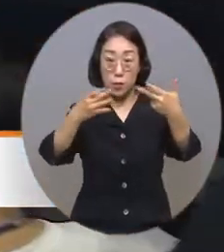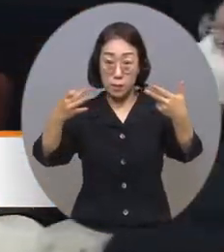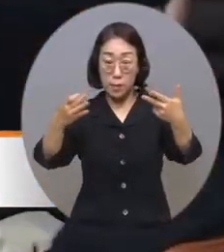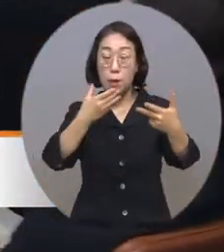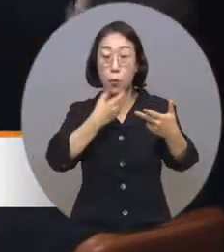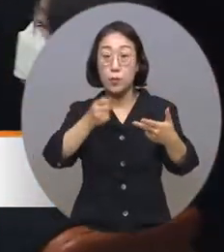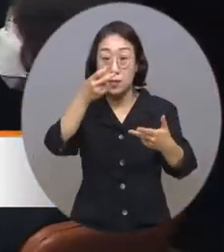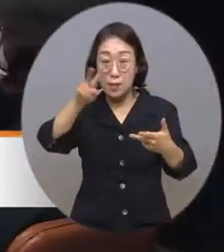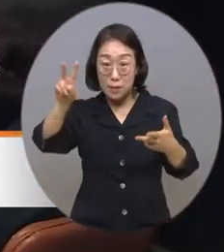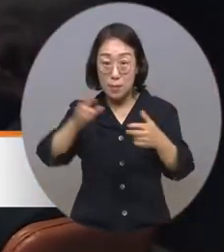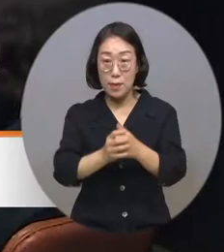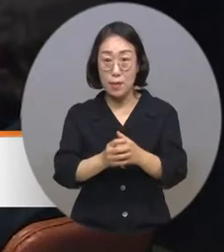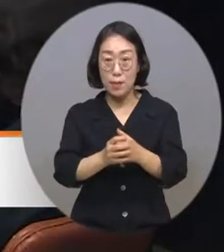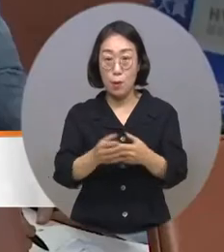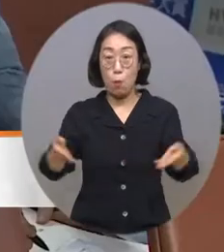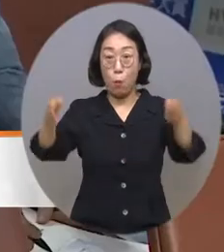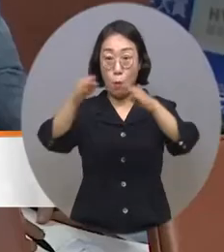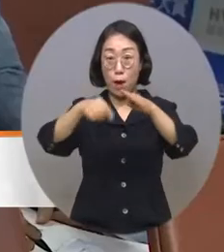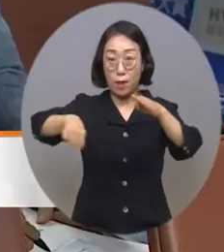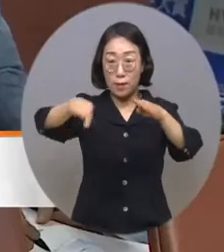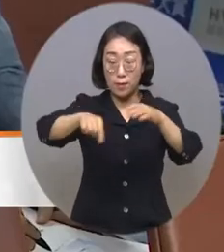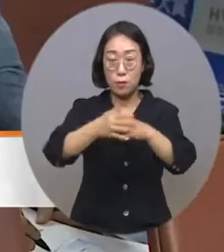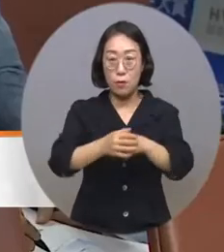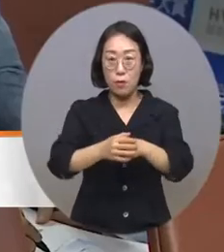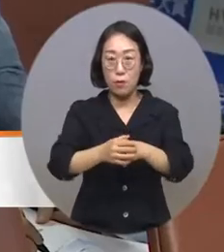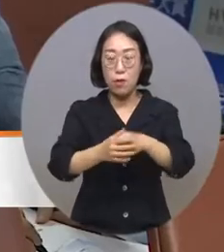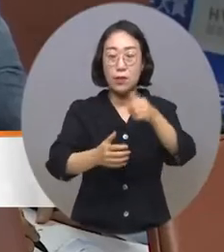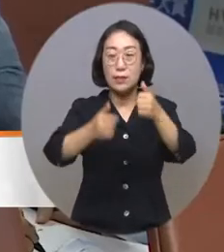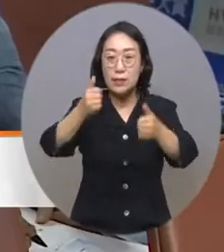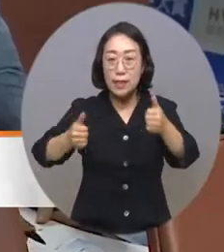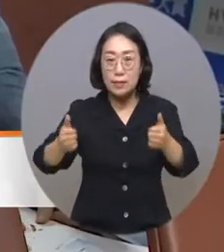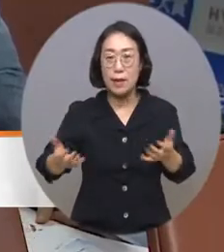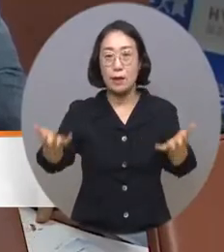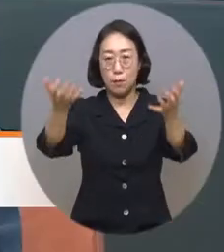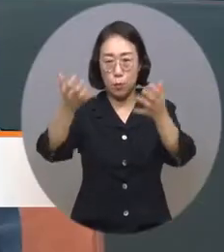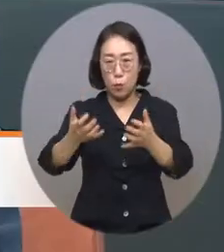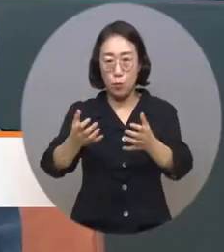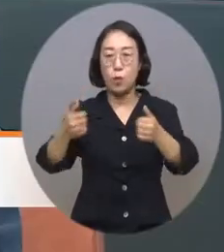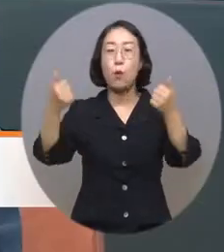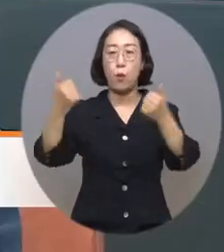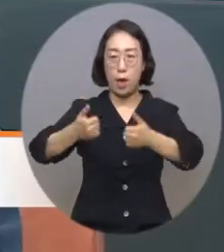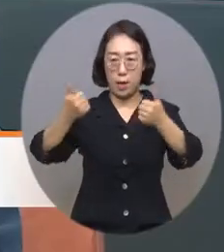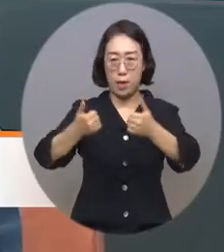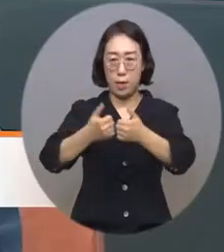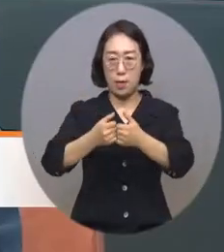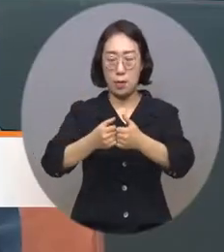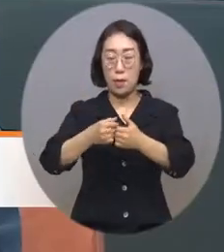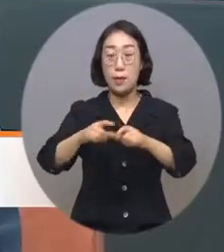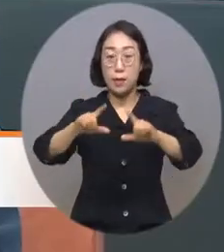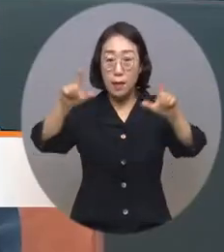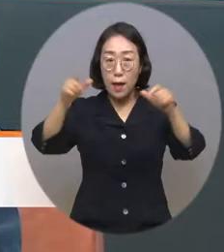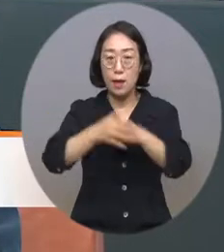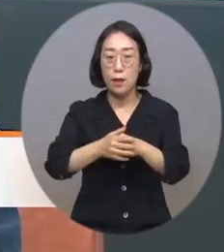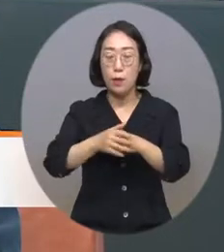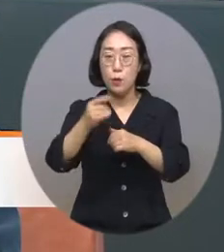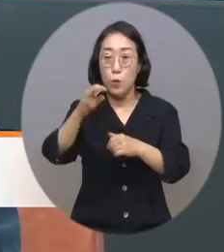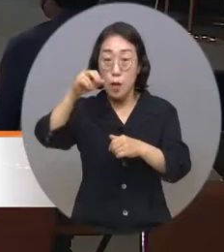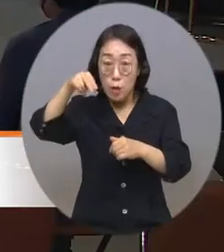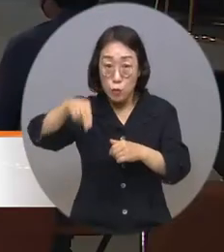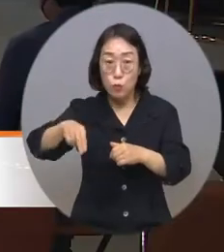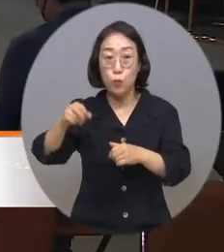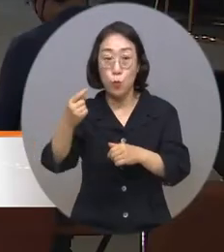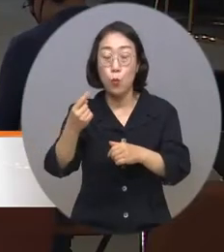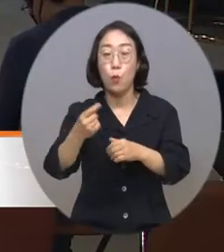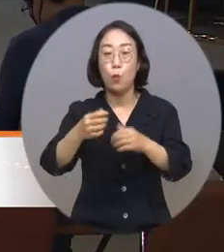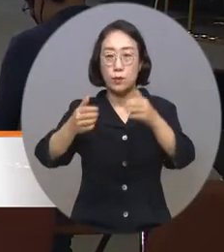복지TV가 공개 스튜디오에서 복지TV 지사장 회의를 열었습니다. 이날 회의에는 최규옥 회장을 비롯한